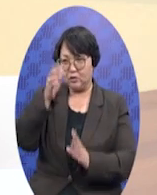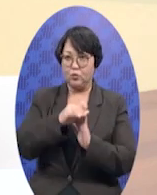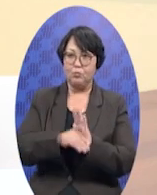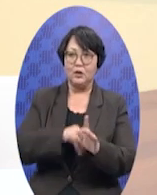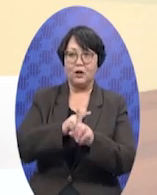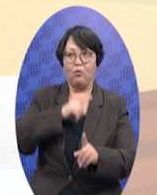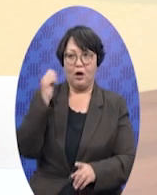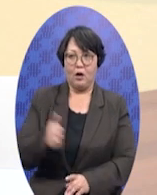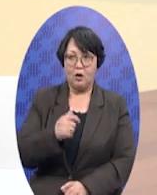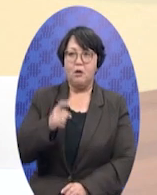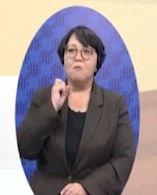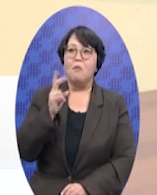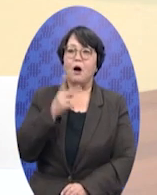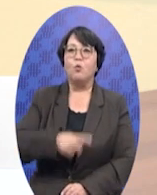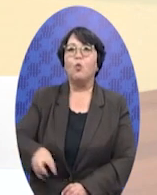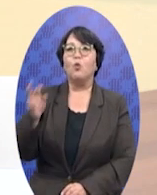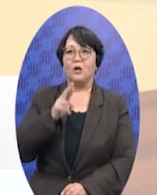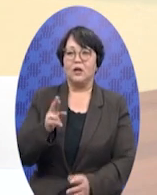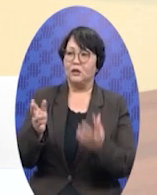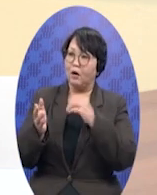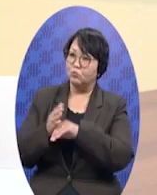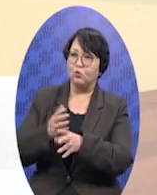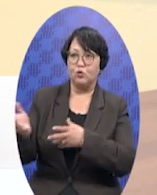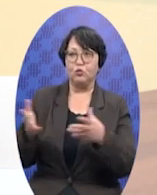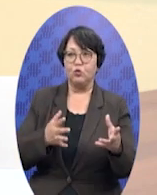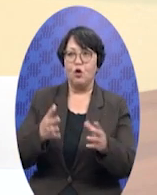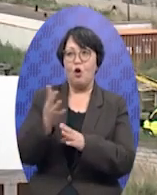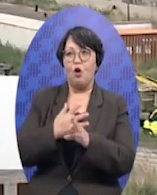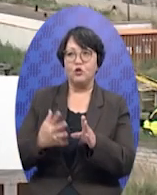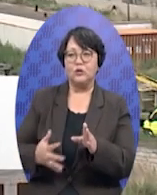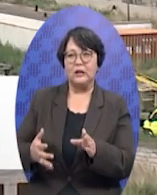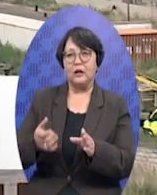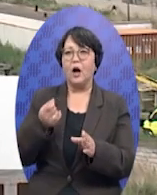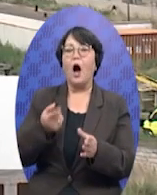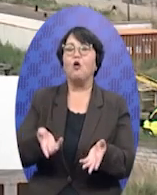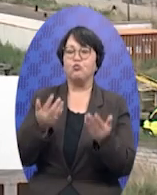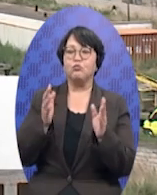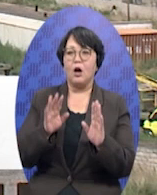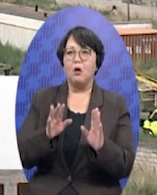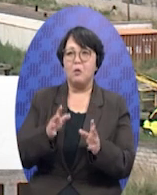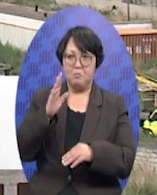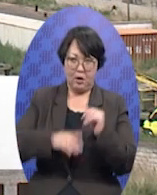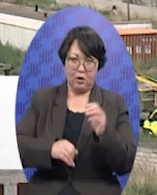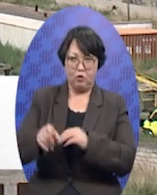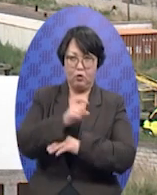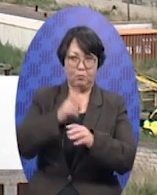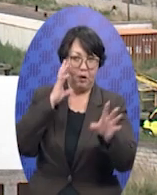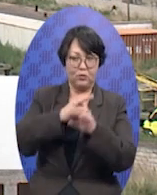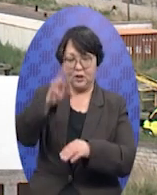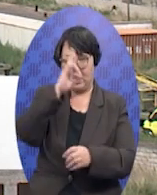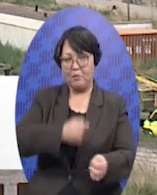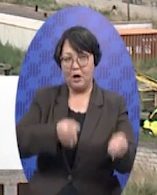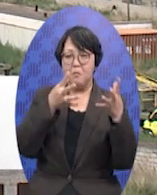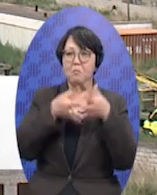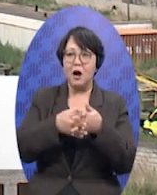нар бол одоо банк өдрөө очиход ямар нэг очирд юм дараалал ерөөхдөө бас маш бага болсон байна. Барилга хот байгуулалтын яамнаас гаргасан орон сууцны хөнгөлөлттэй